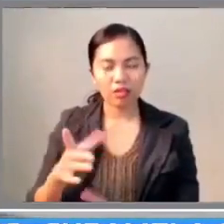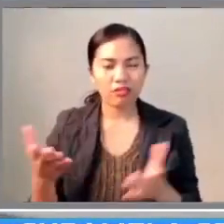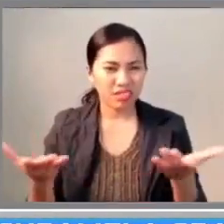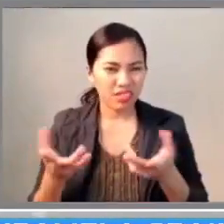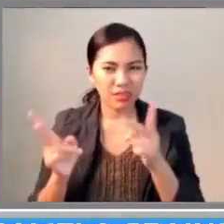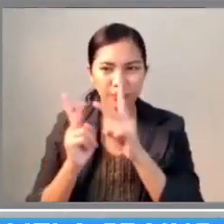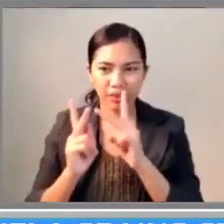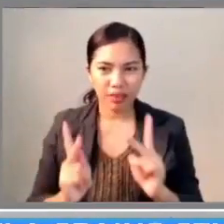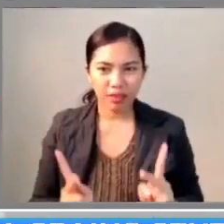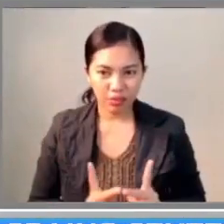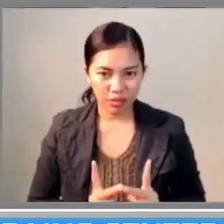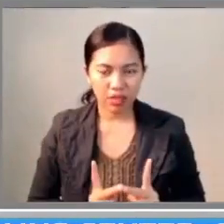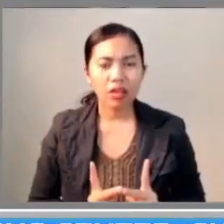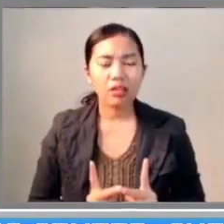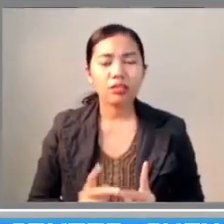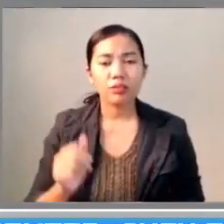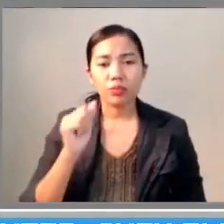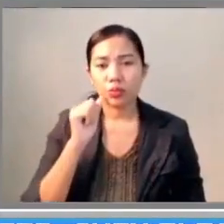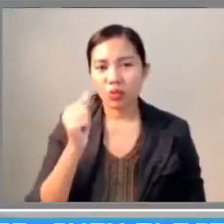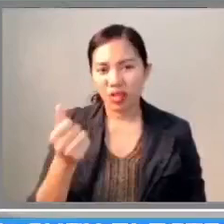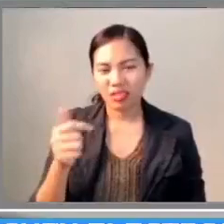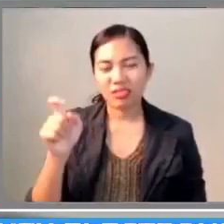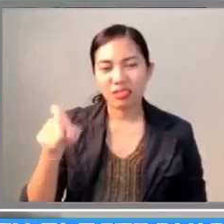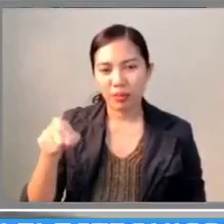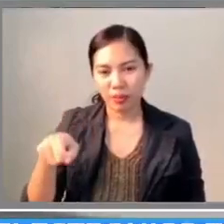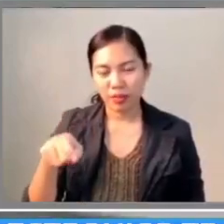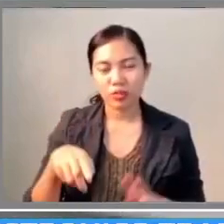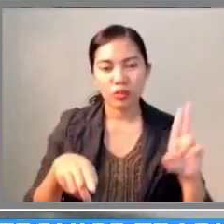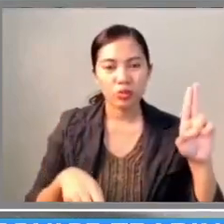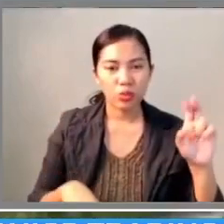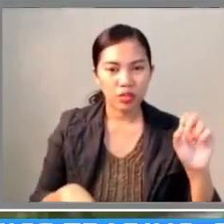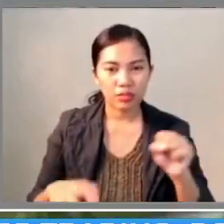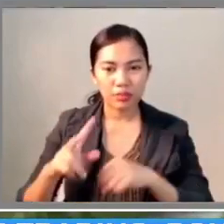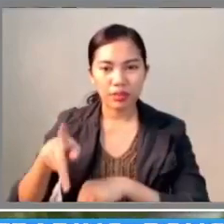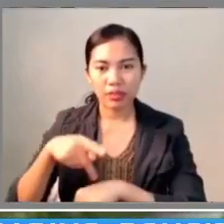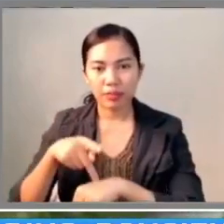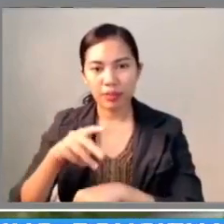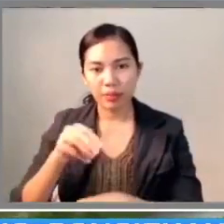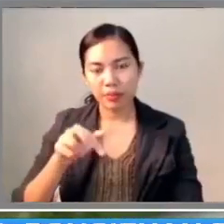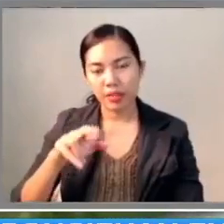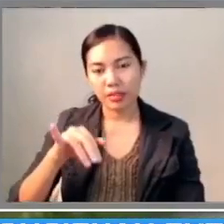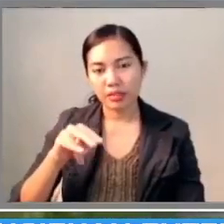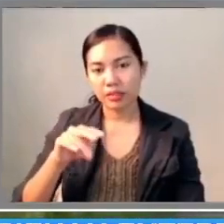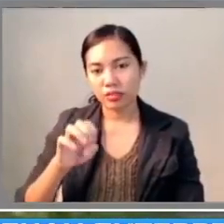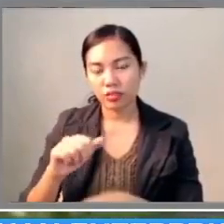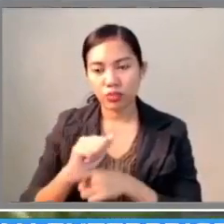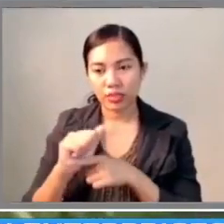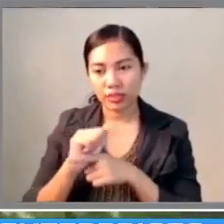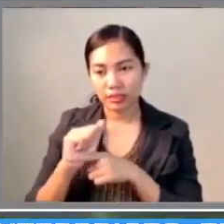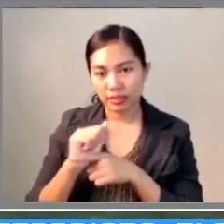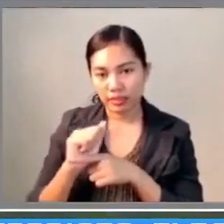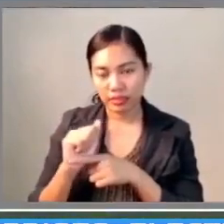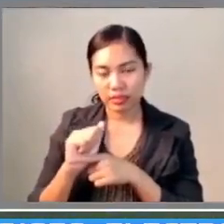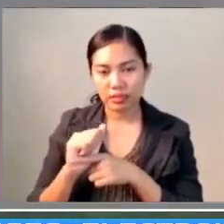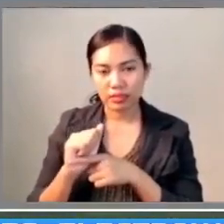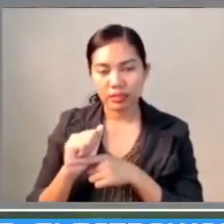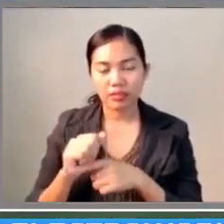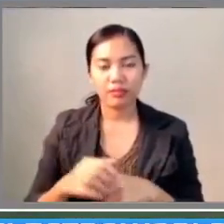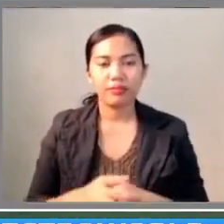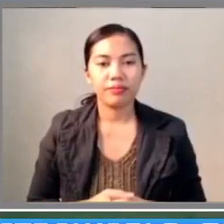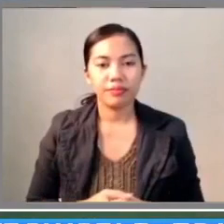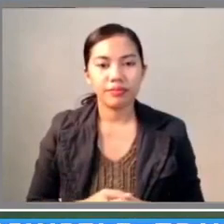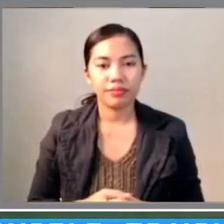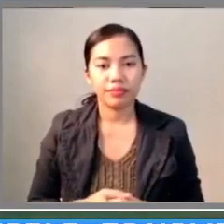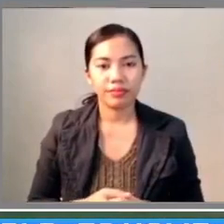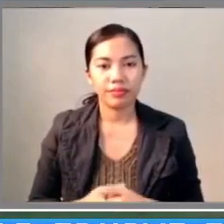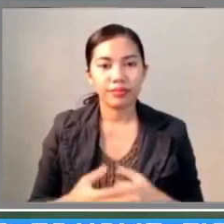ang isang bahagi ng U.S. Philippines Marines Aviation Support Activity o MASA 2023. Itinabi na muna malapit sa mga dalampasigan